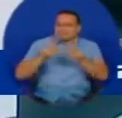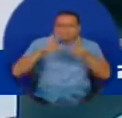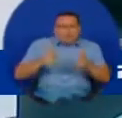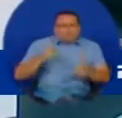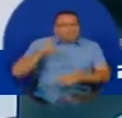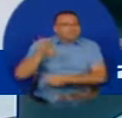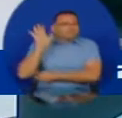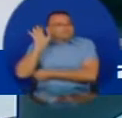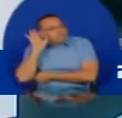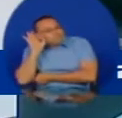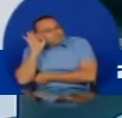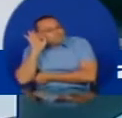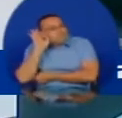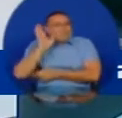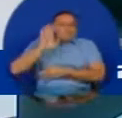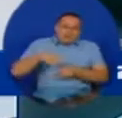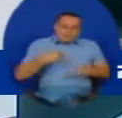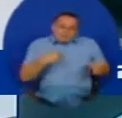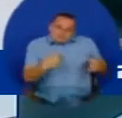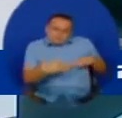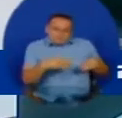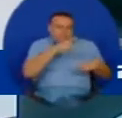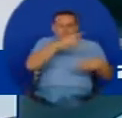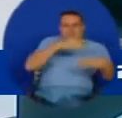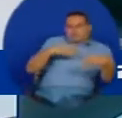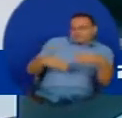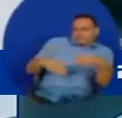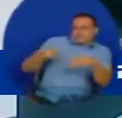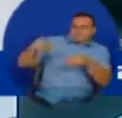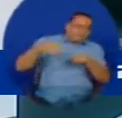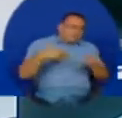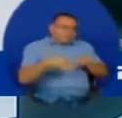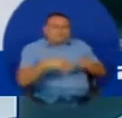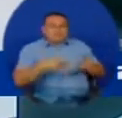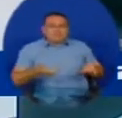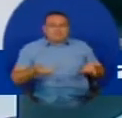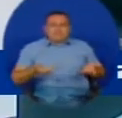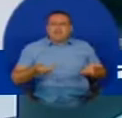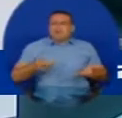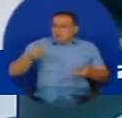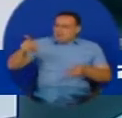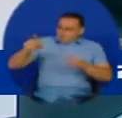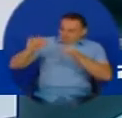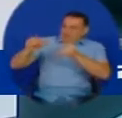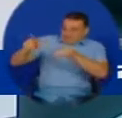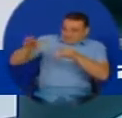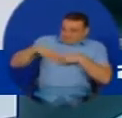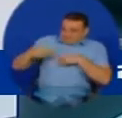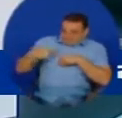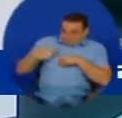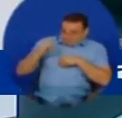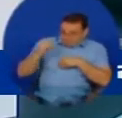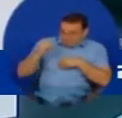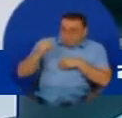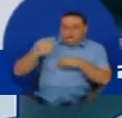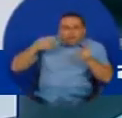להקשיב ולהתמתן. וההתמתנות הזאת, המקום הזה שבו אנחנו בעצם אומרים, תסכים איתי על זה ש... ואנחנו יכולים